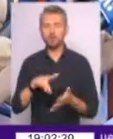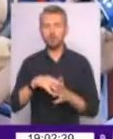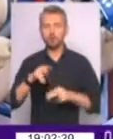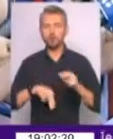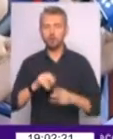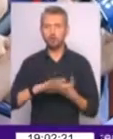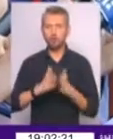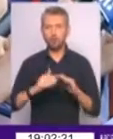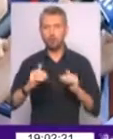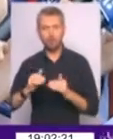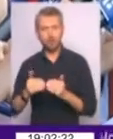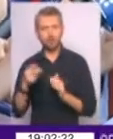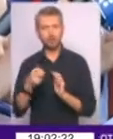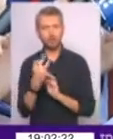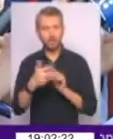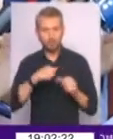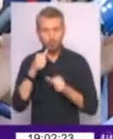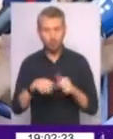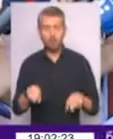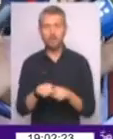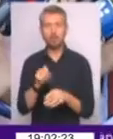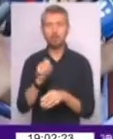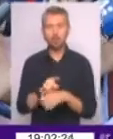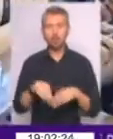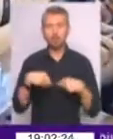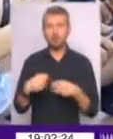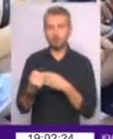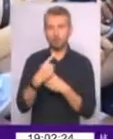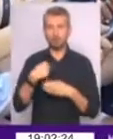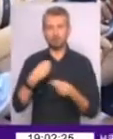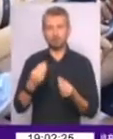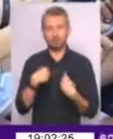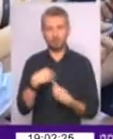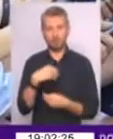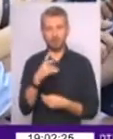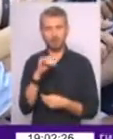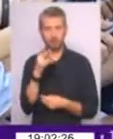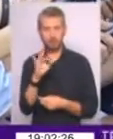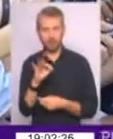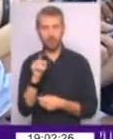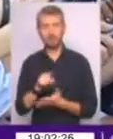умов і обмежень 2013 року. І таке доручення дав мені Віталій Володимирович, він повинен бути